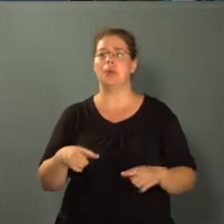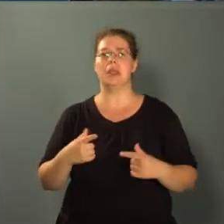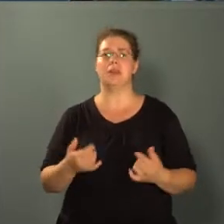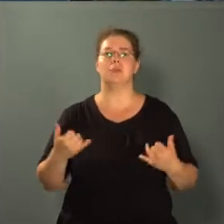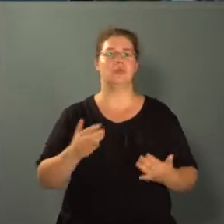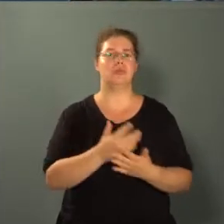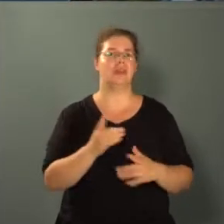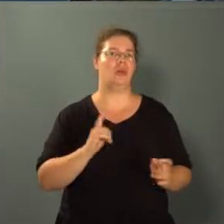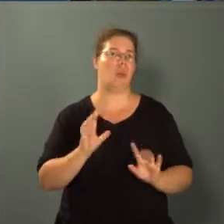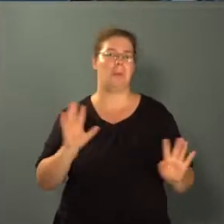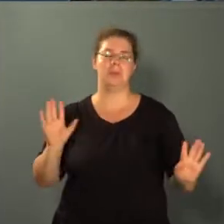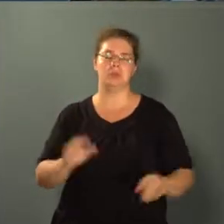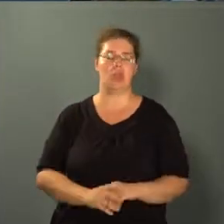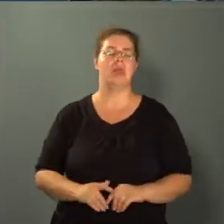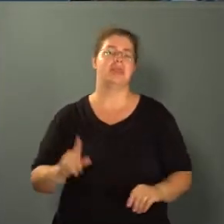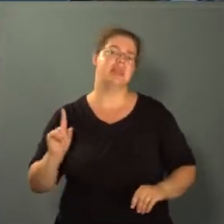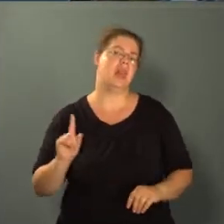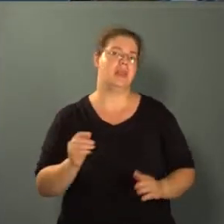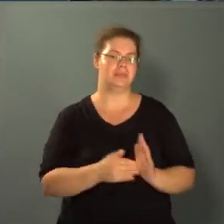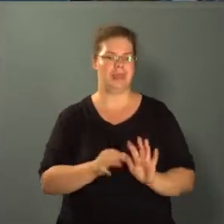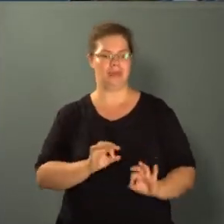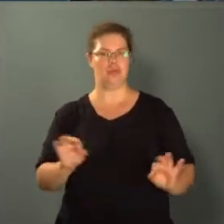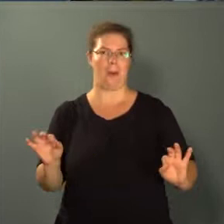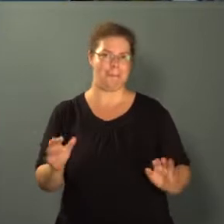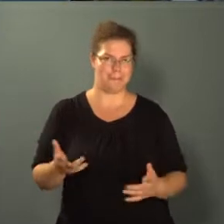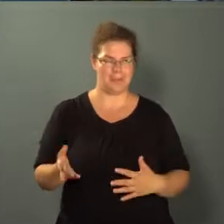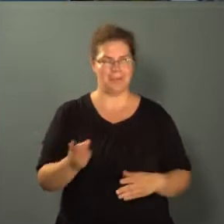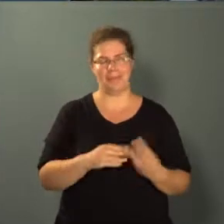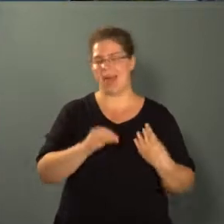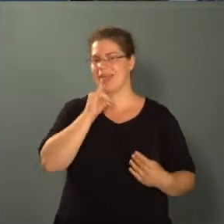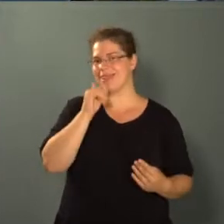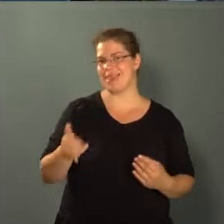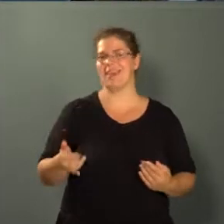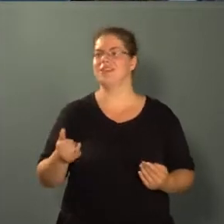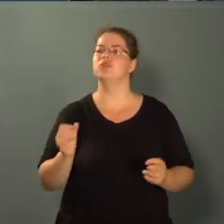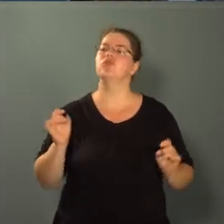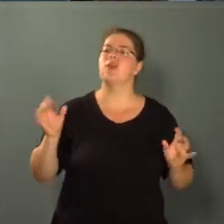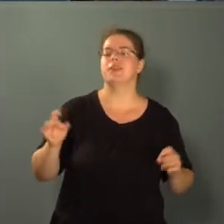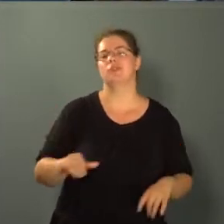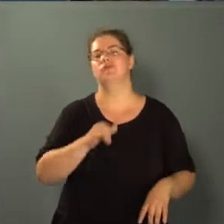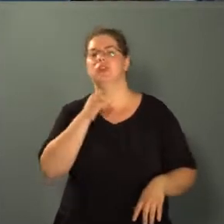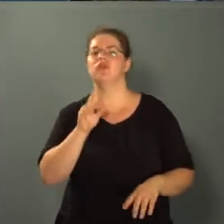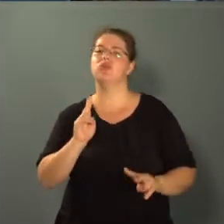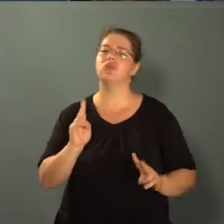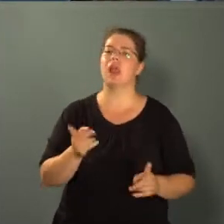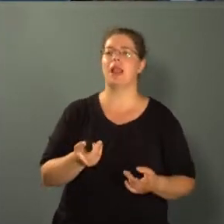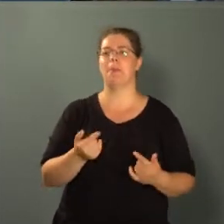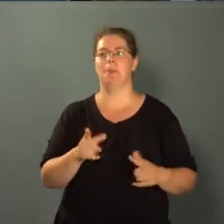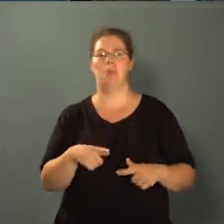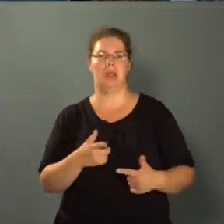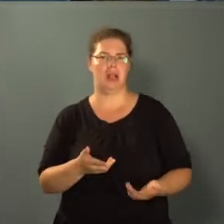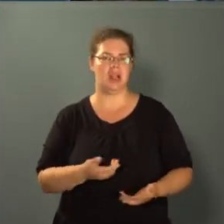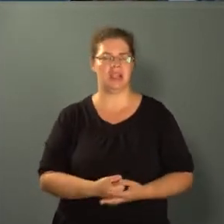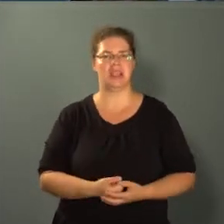csak hobbisták vagyunk, de szerintem ez még jobb. Mert nincs feszültség, nincs az, hogy meg kell belőle